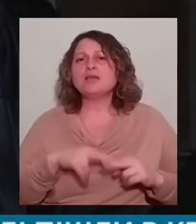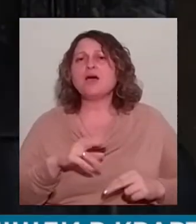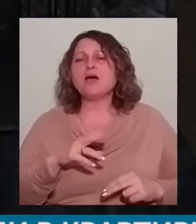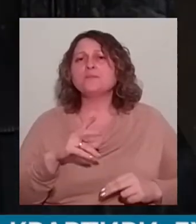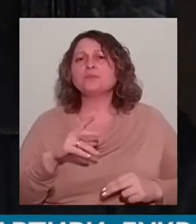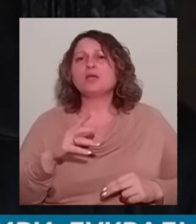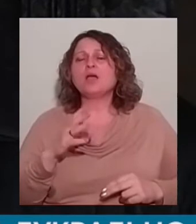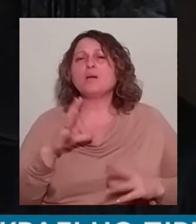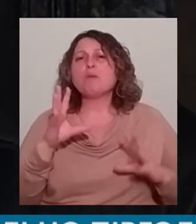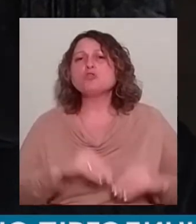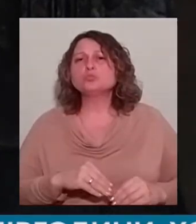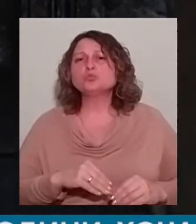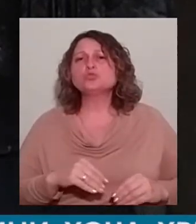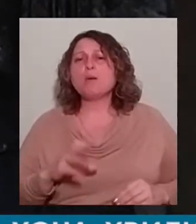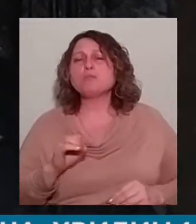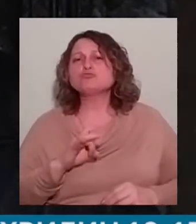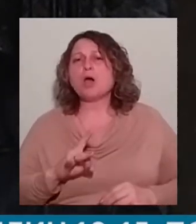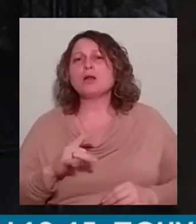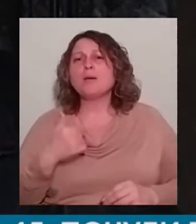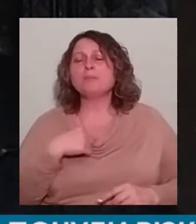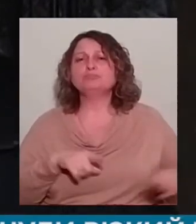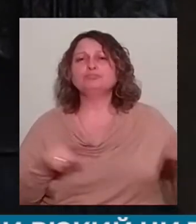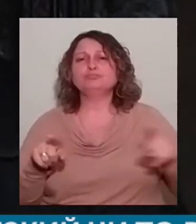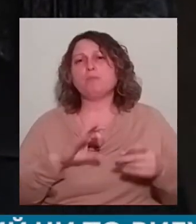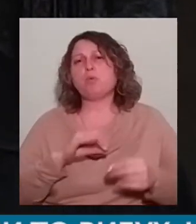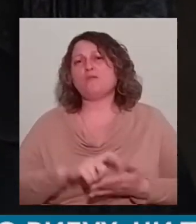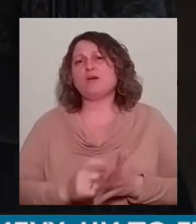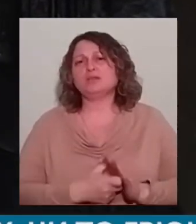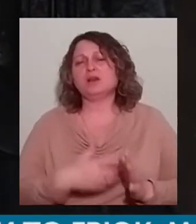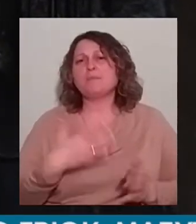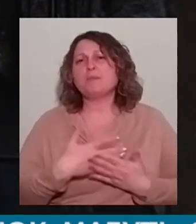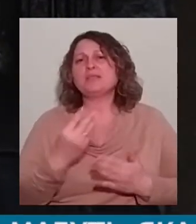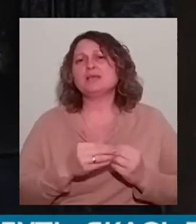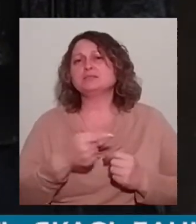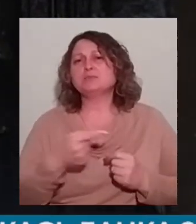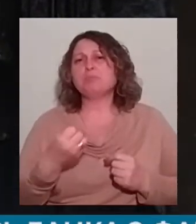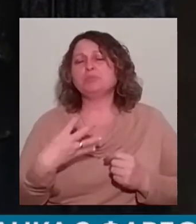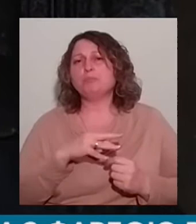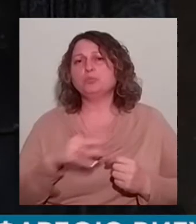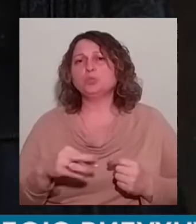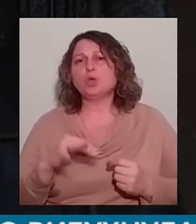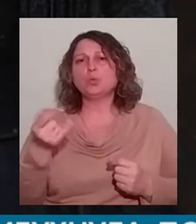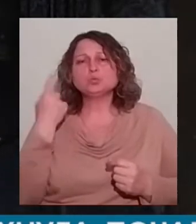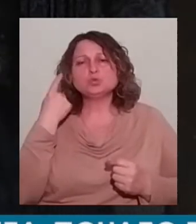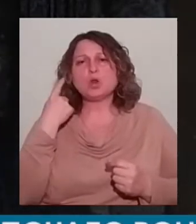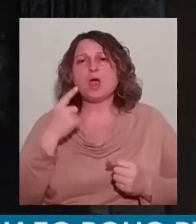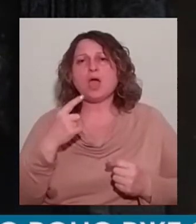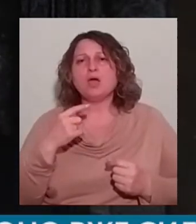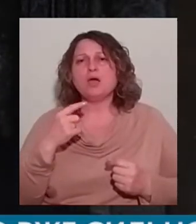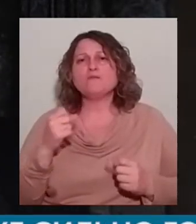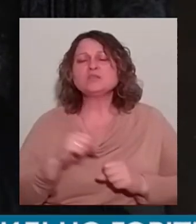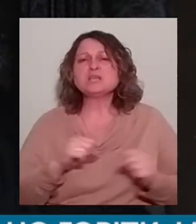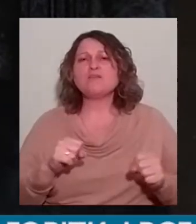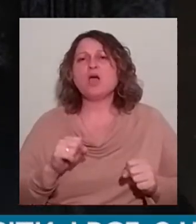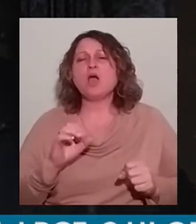пожар потушили, мы с ними пошли по квартирам, буквально полчаса, минут 10-15. Услышали резкий, то ли взрыв, то ли хлопок, но, по